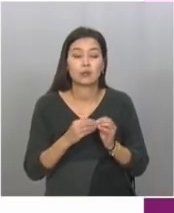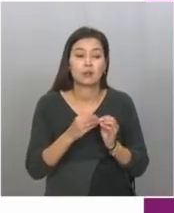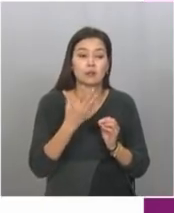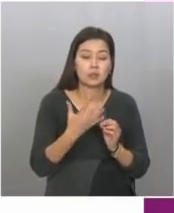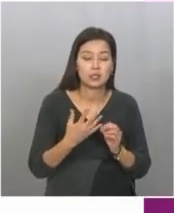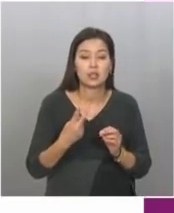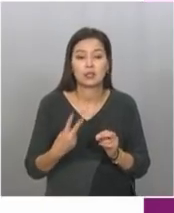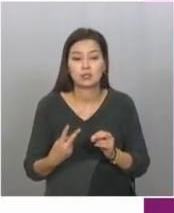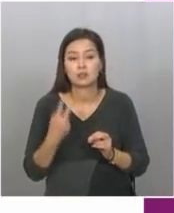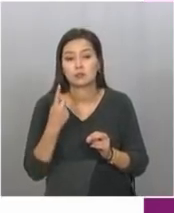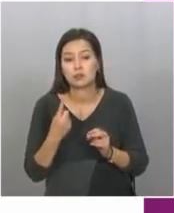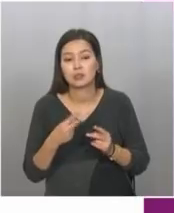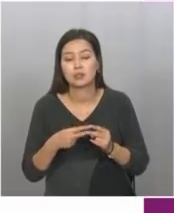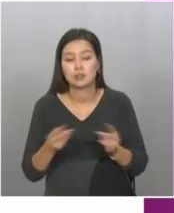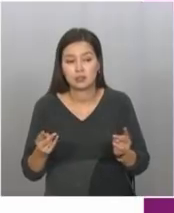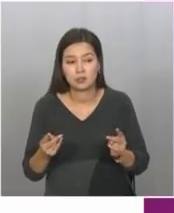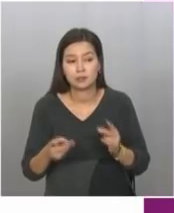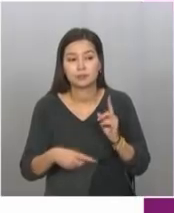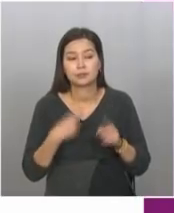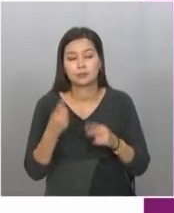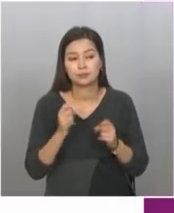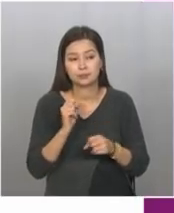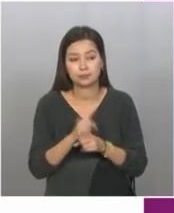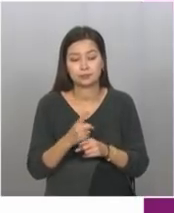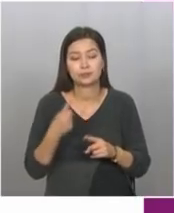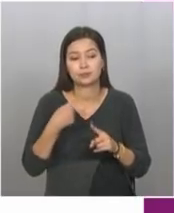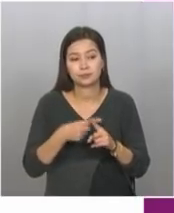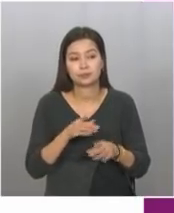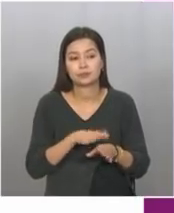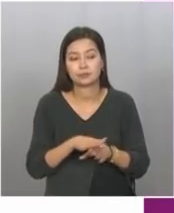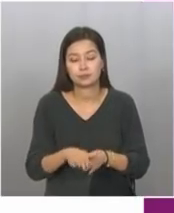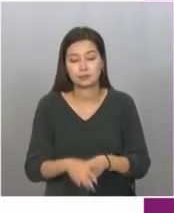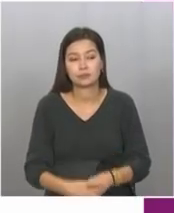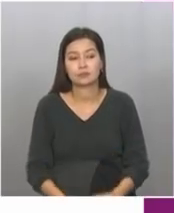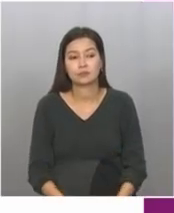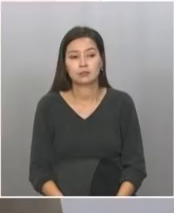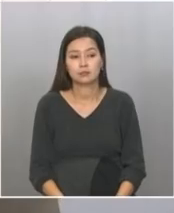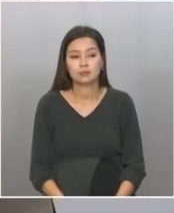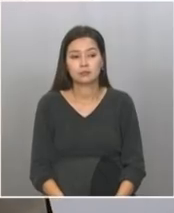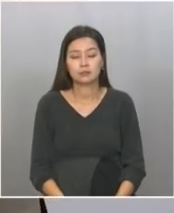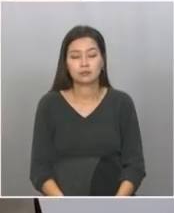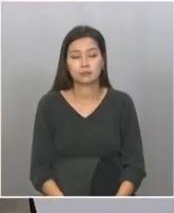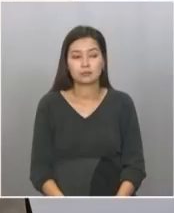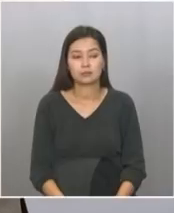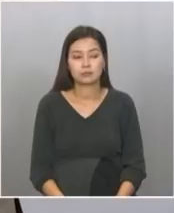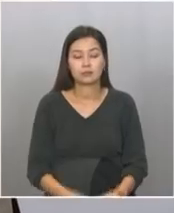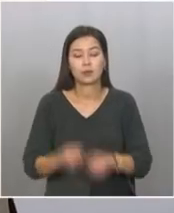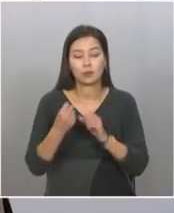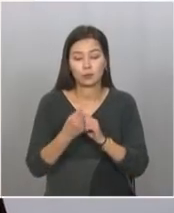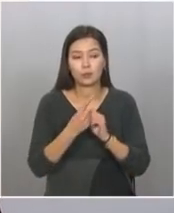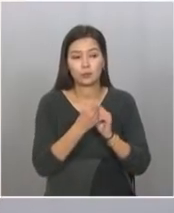1-ге тең екен. Келесі тапсырма, қосуды орындаңыз. Бірінші, 11-ден 4